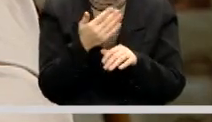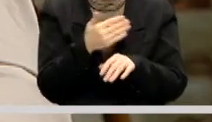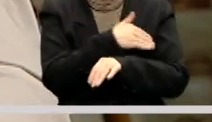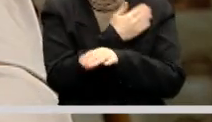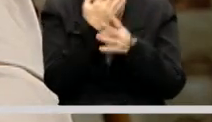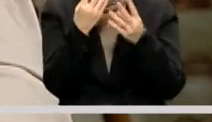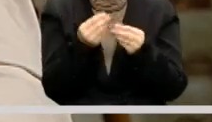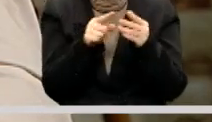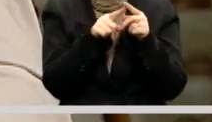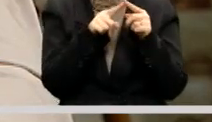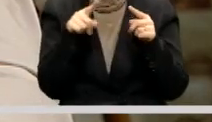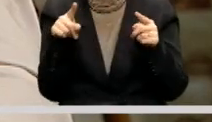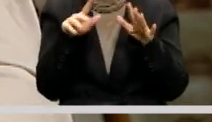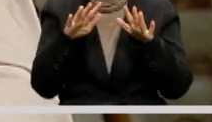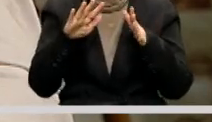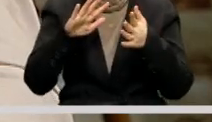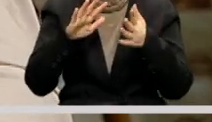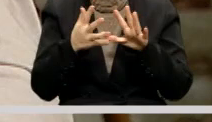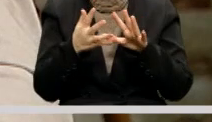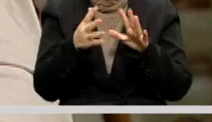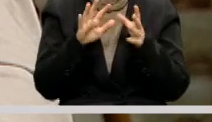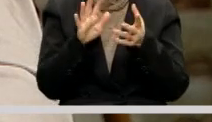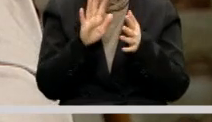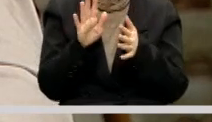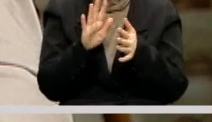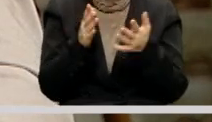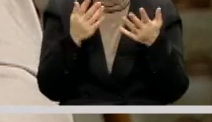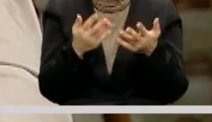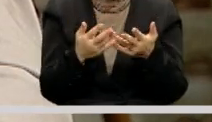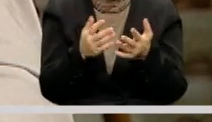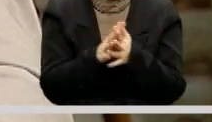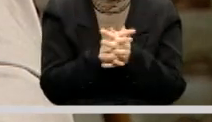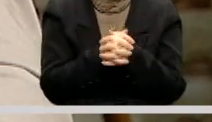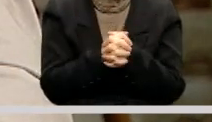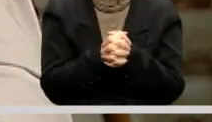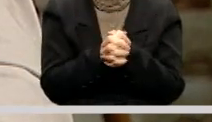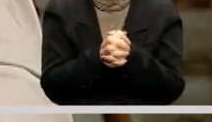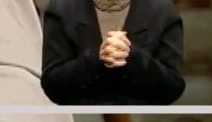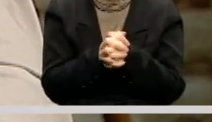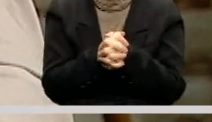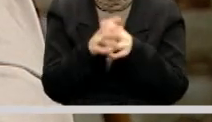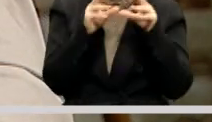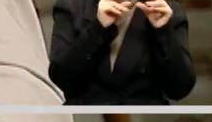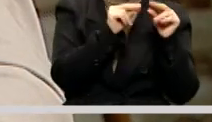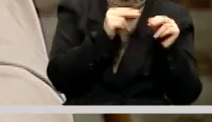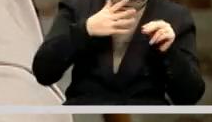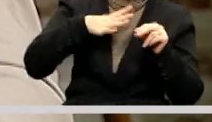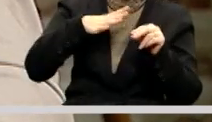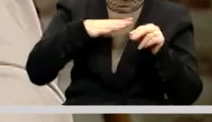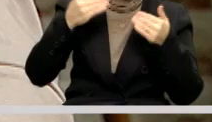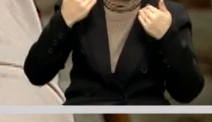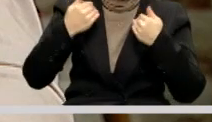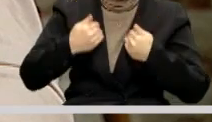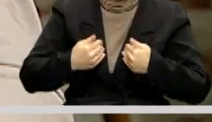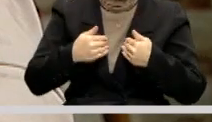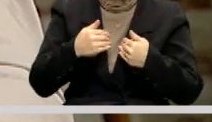da bir süre sonra bu şeye benziyor. Bir dere yatağını değiştirseniz de mecbur kaldığında o dere yatağını geri alıyor. Yani siz istediğiniz kadar